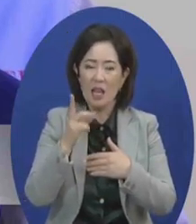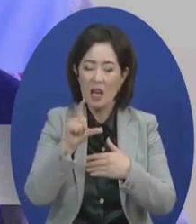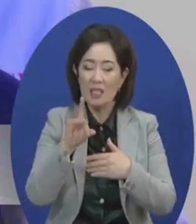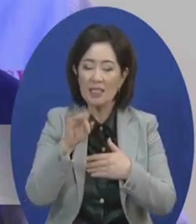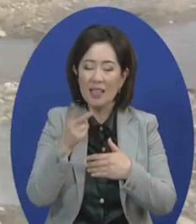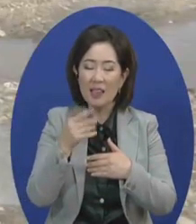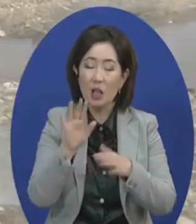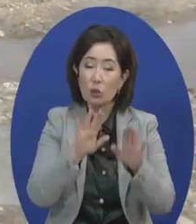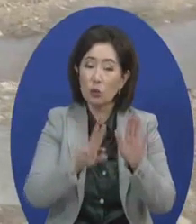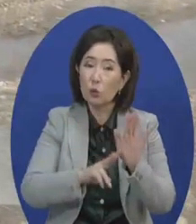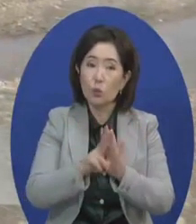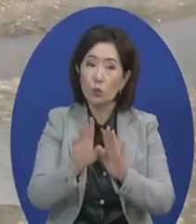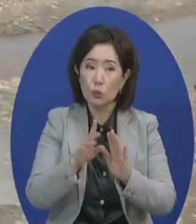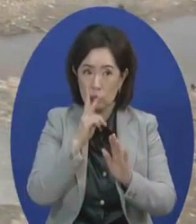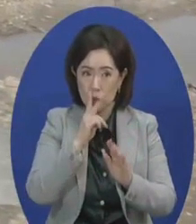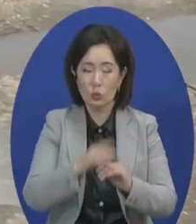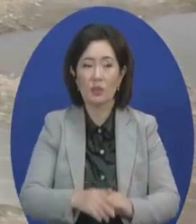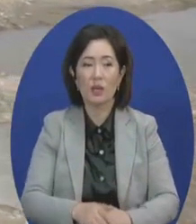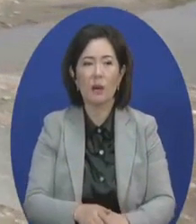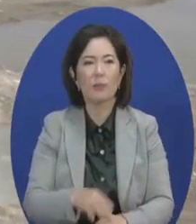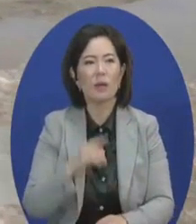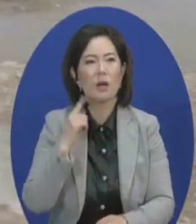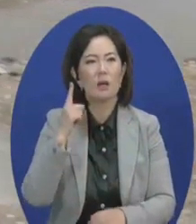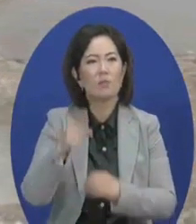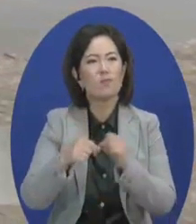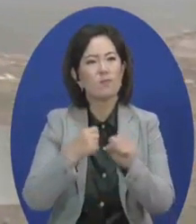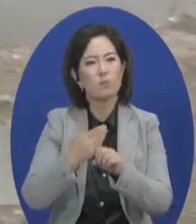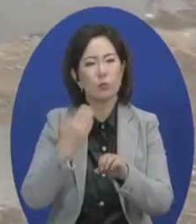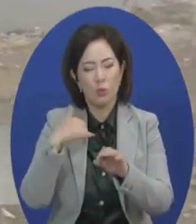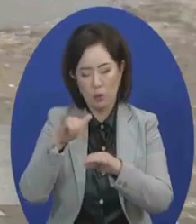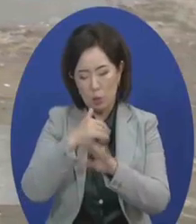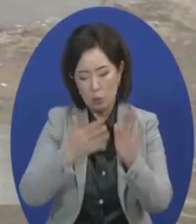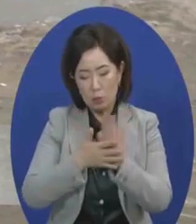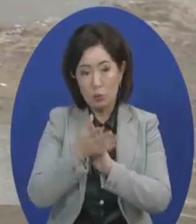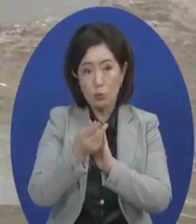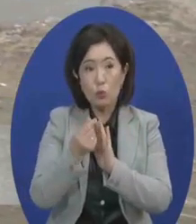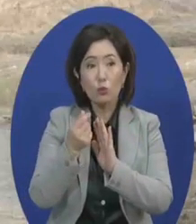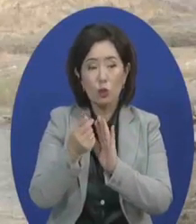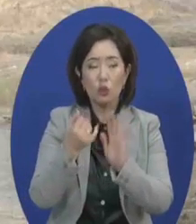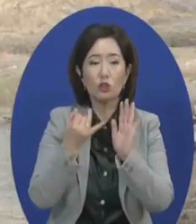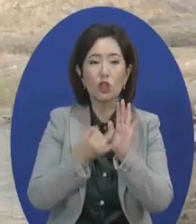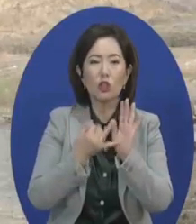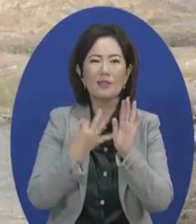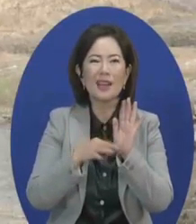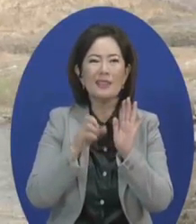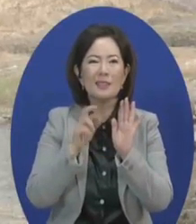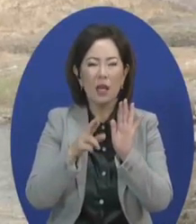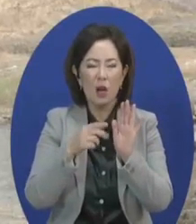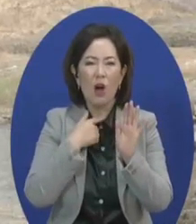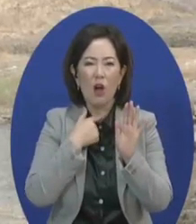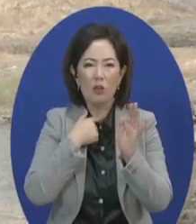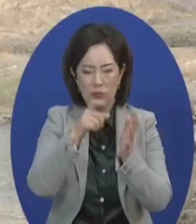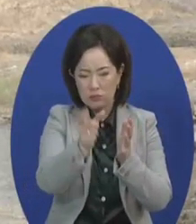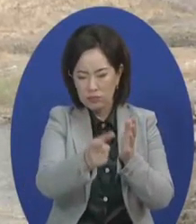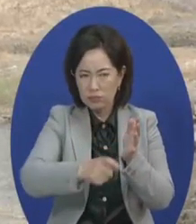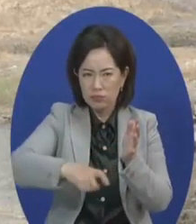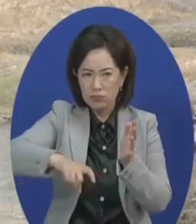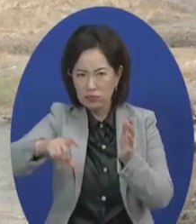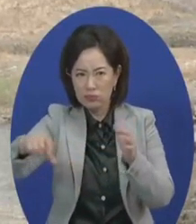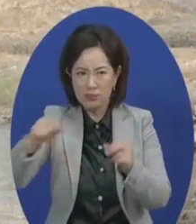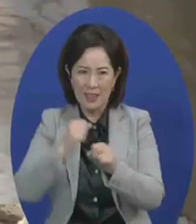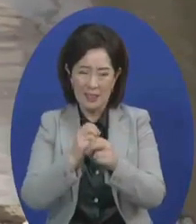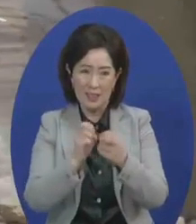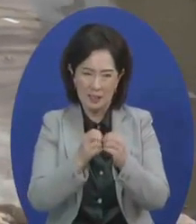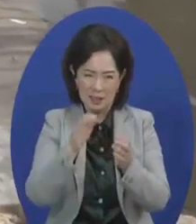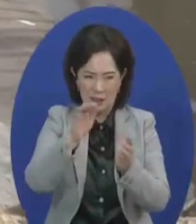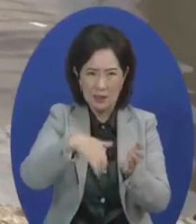гэж үзэж байгаа бол. Өнгөрсөн жил нийслэлийн төсвөөс 780 сая төгрөгийг сувг шуудуу татах ажилд